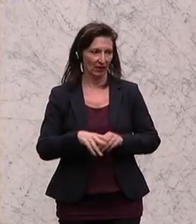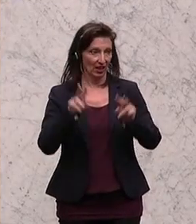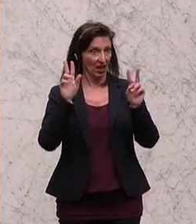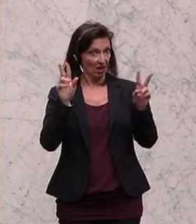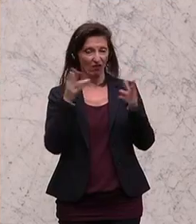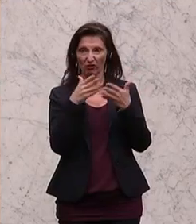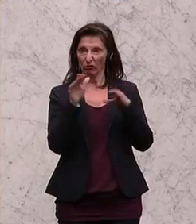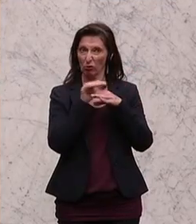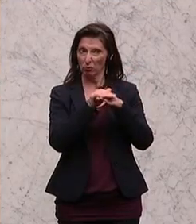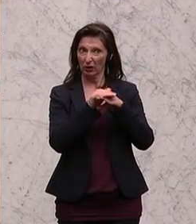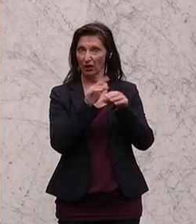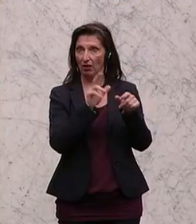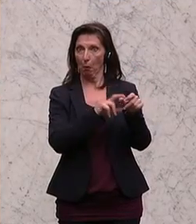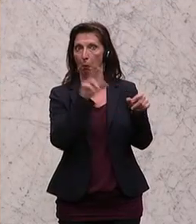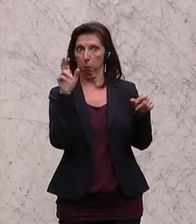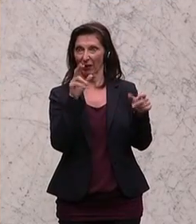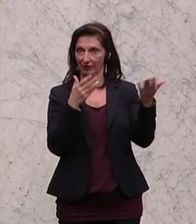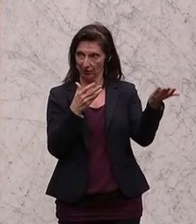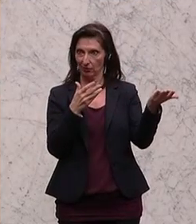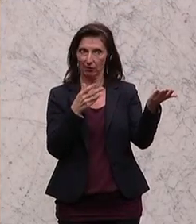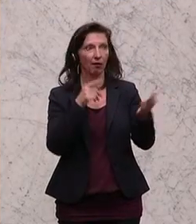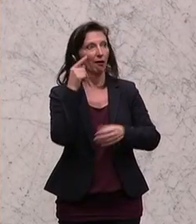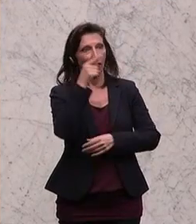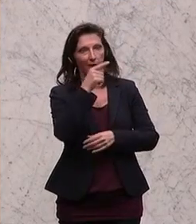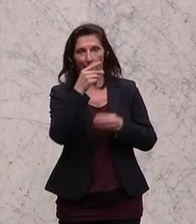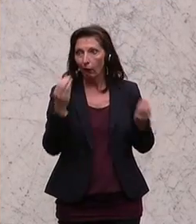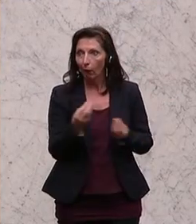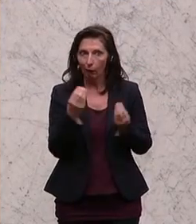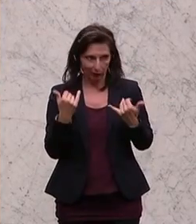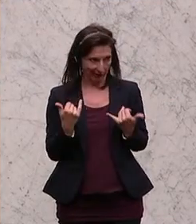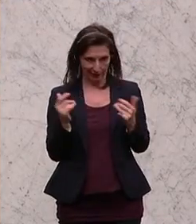Wir berichten seit 9.05 Uhr live vom heutigen Plenartag des Nationalrats. Und